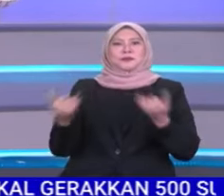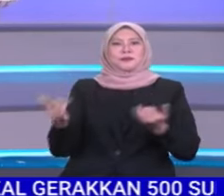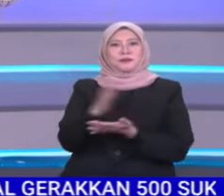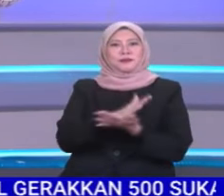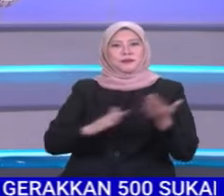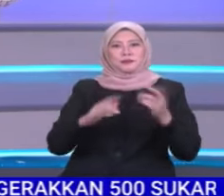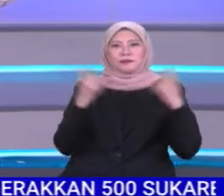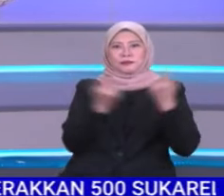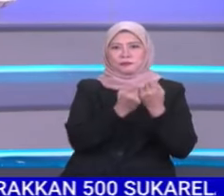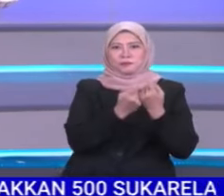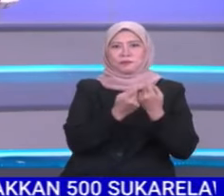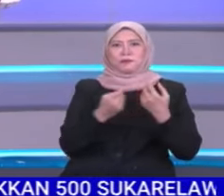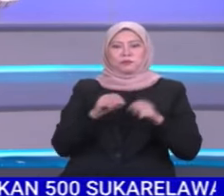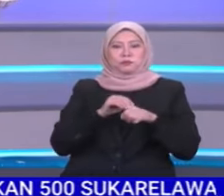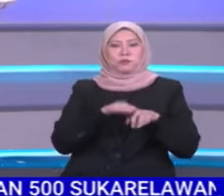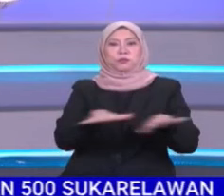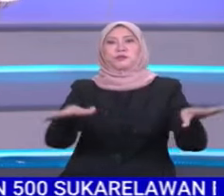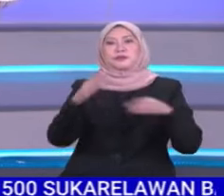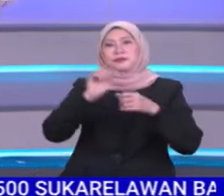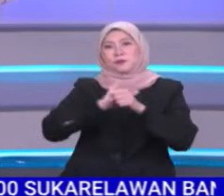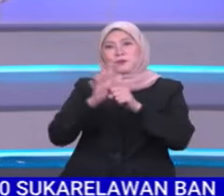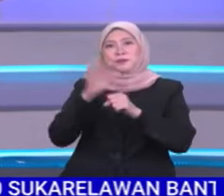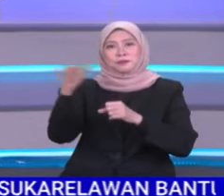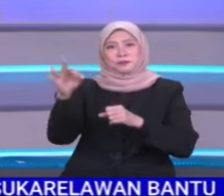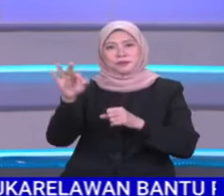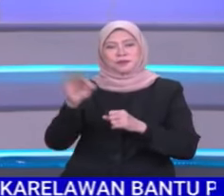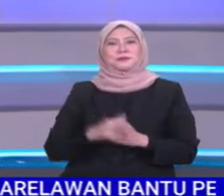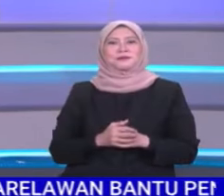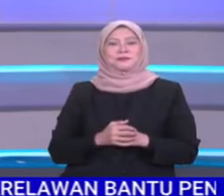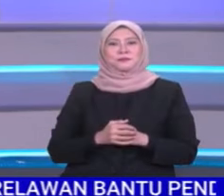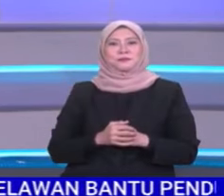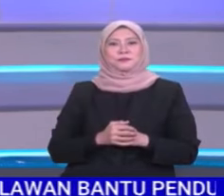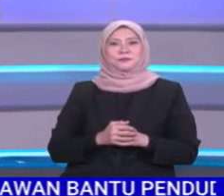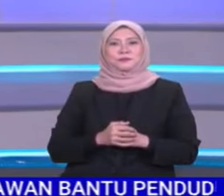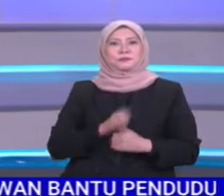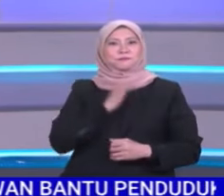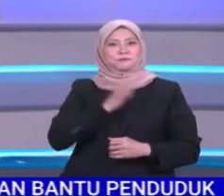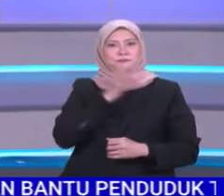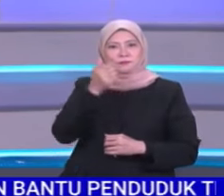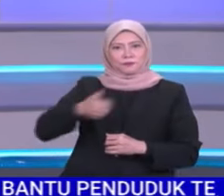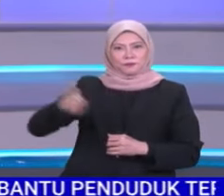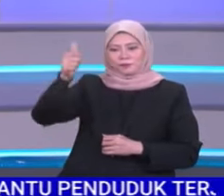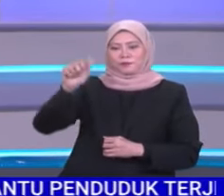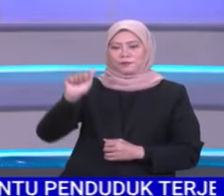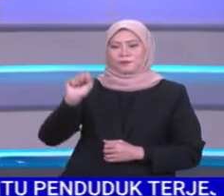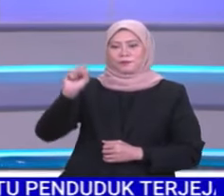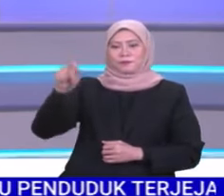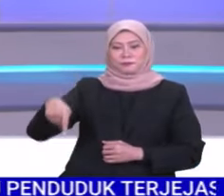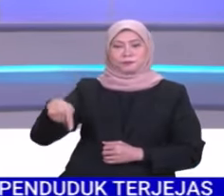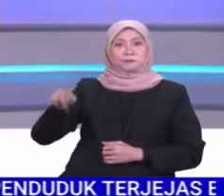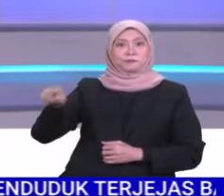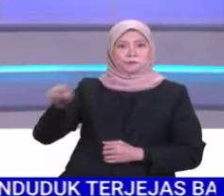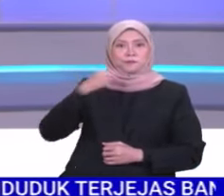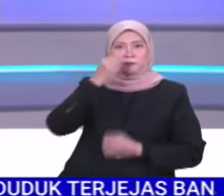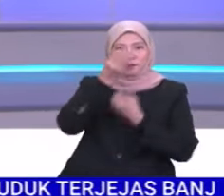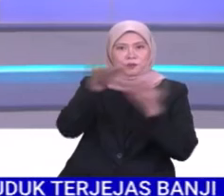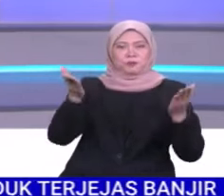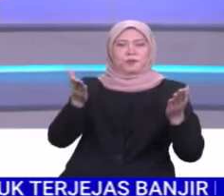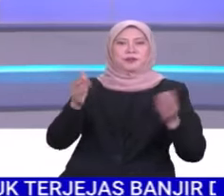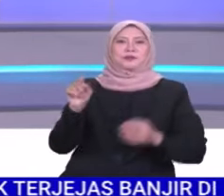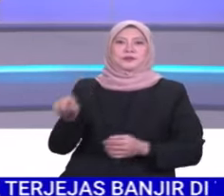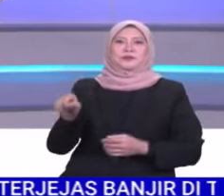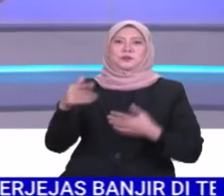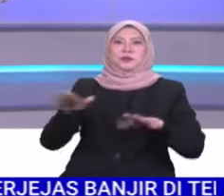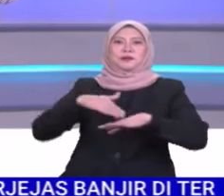daripada skuadnya telah dijangkiti COVID-19. Ketua Pegawai Eksekutifnya ASP Muhammad Hafiz Zainal Abidin memaklumkan pihaknya telah